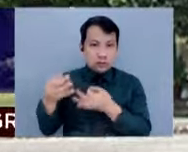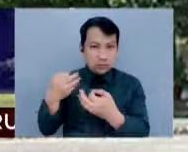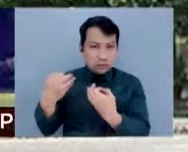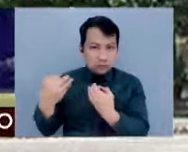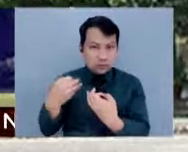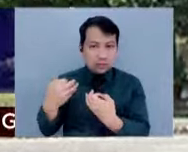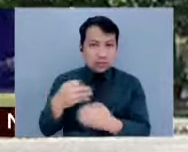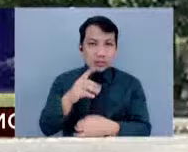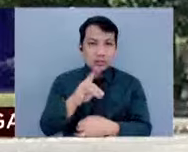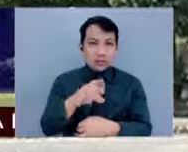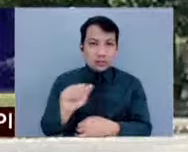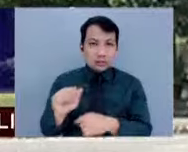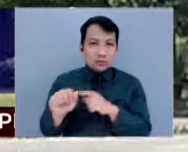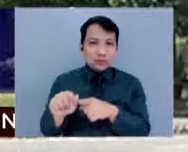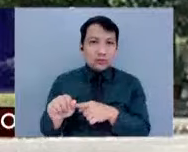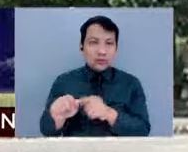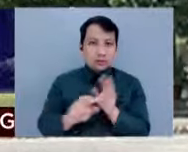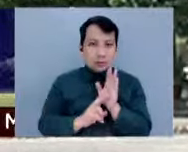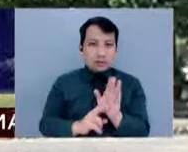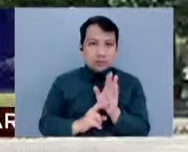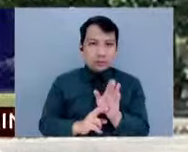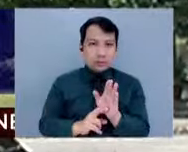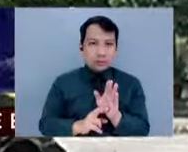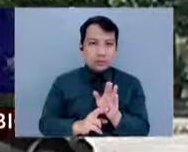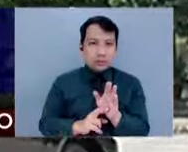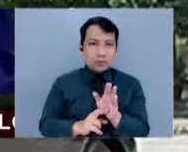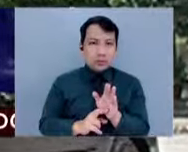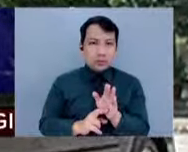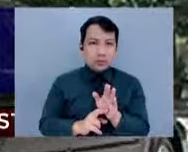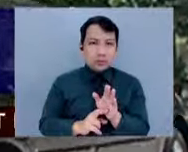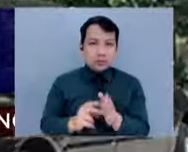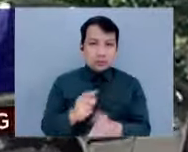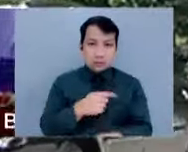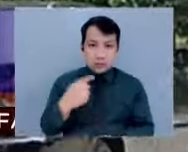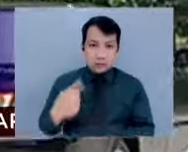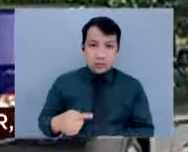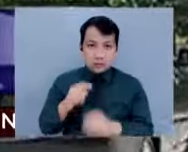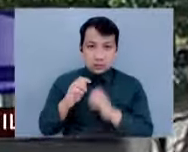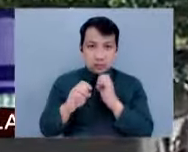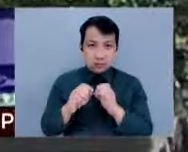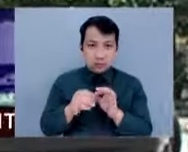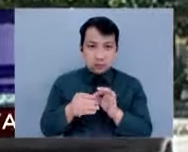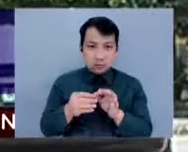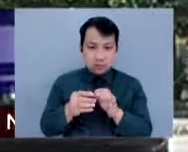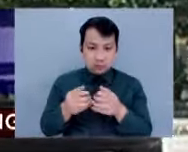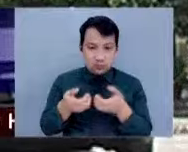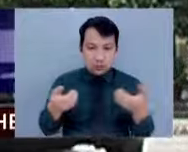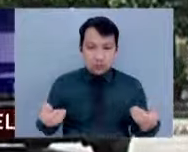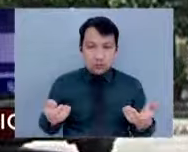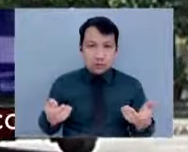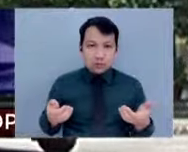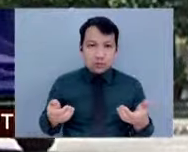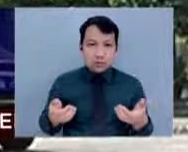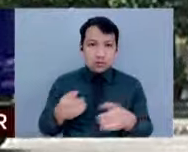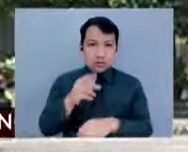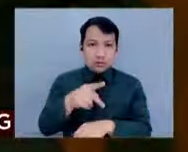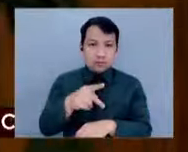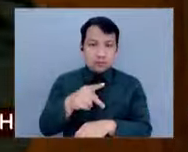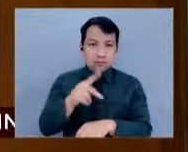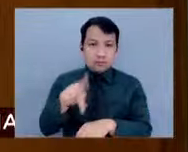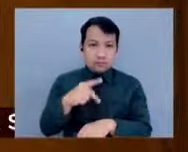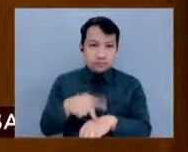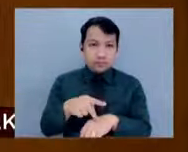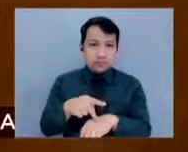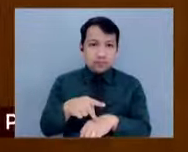DFA ang kinatawan ng Chinese Embassy. Bukod pa yan sa hiwalay na protesta ng Philippine Embassy sa Beijing.